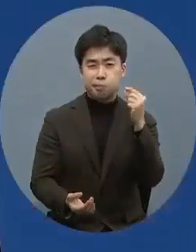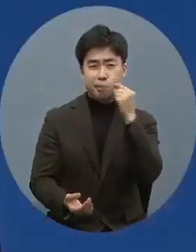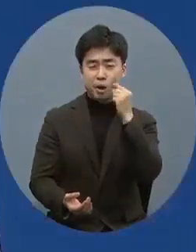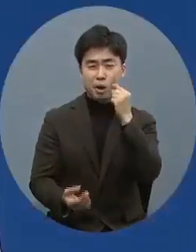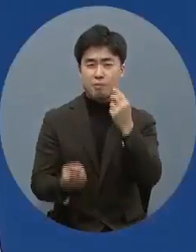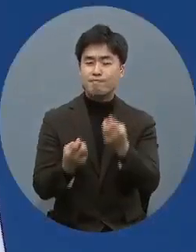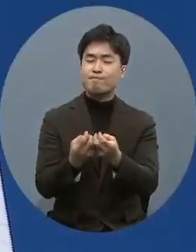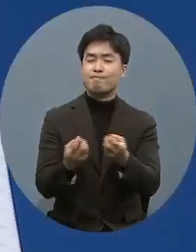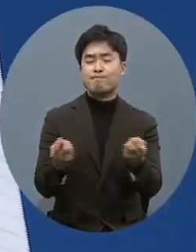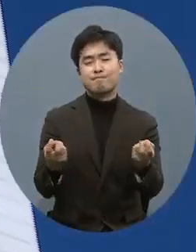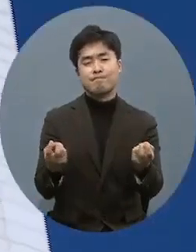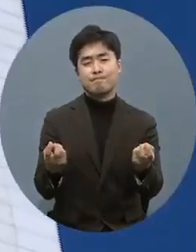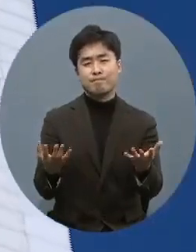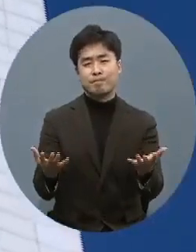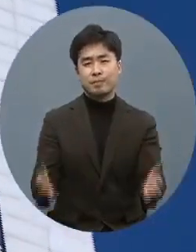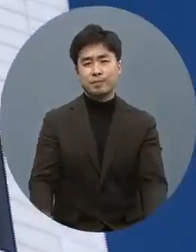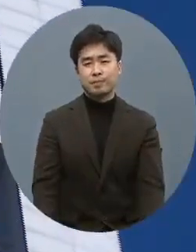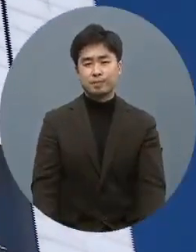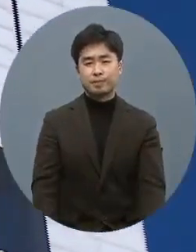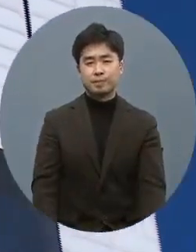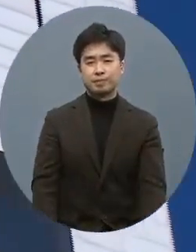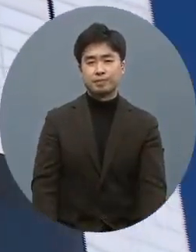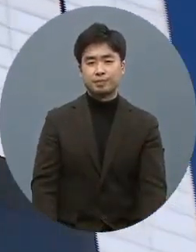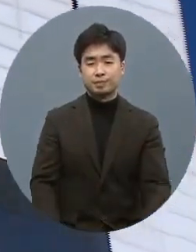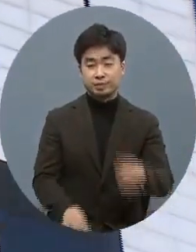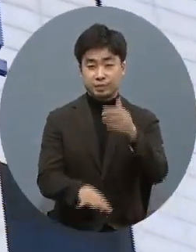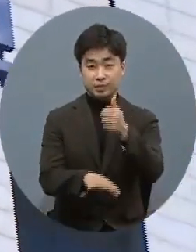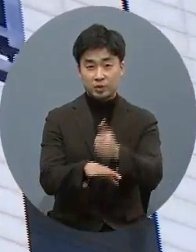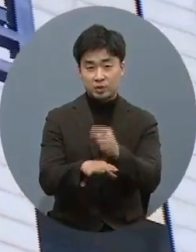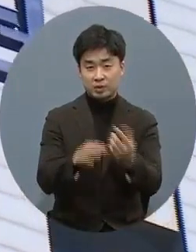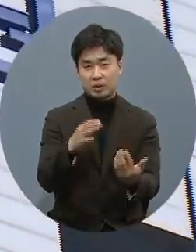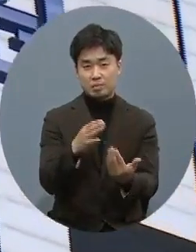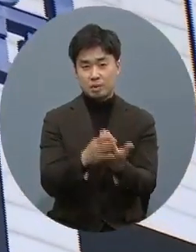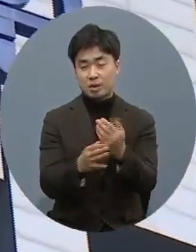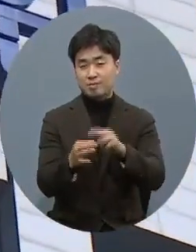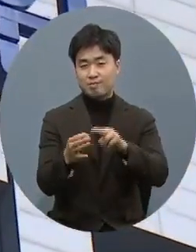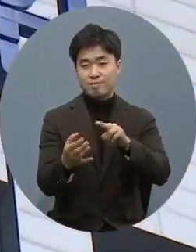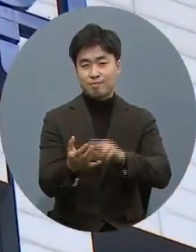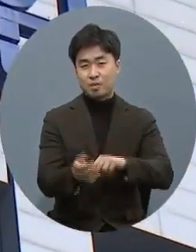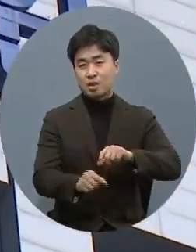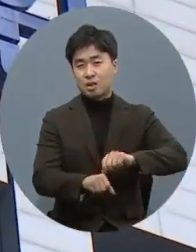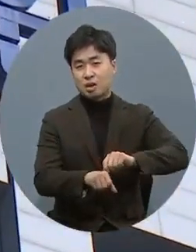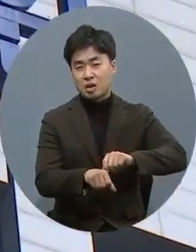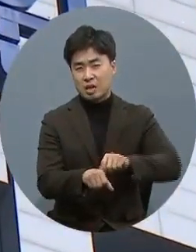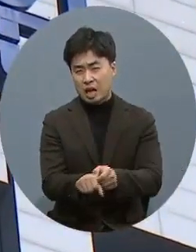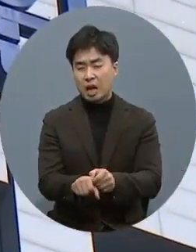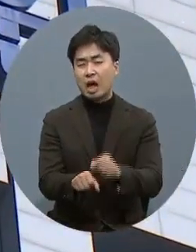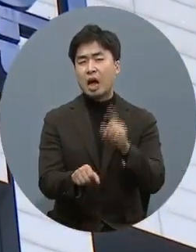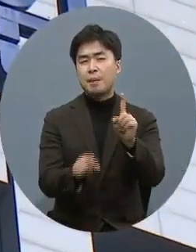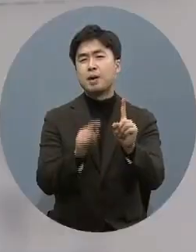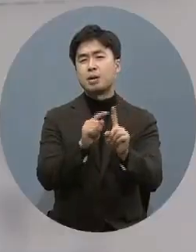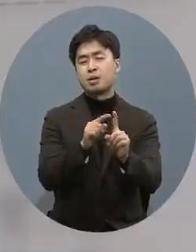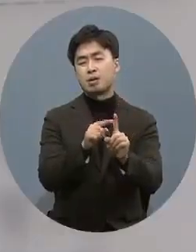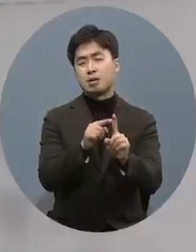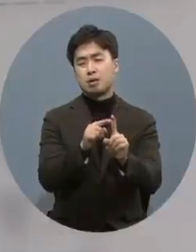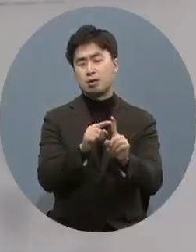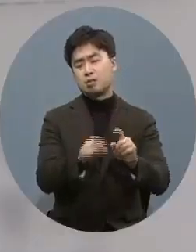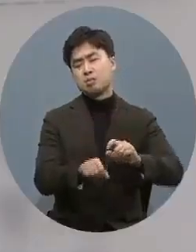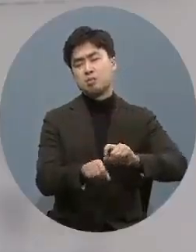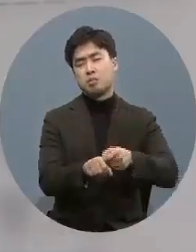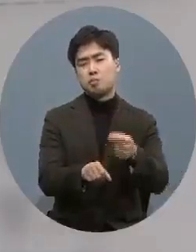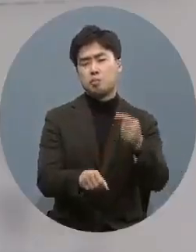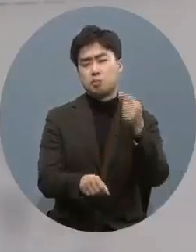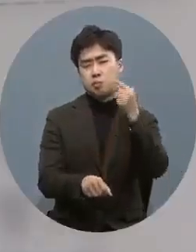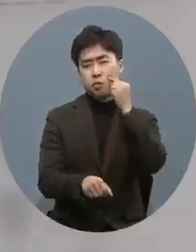방법은 사실상 없기 때문 때문에 결국이 사건에 형사적 책임을 질 수 있는 유일한 가해자 처벌을